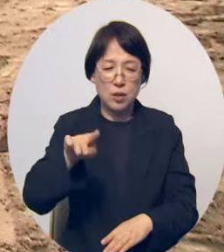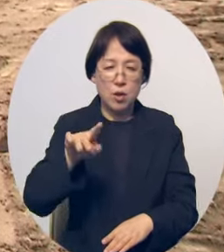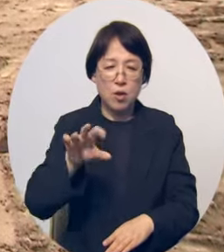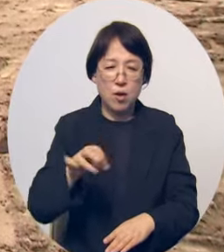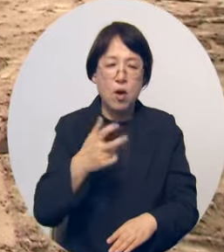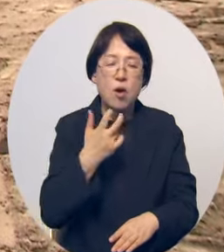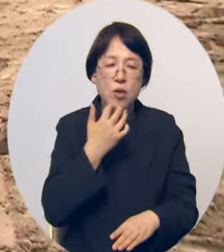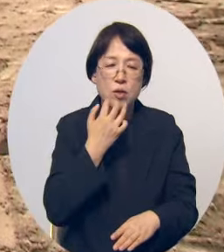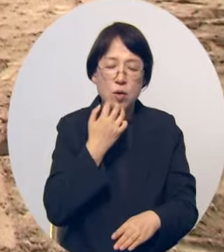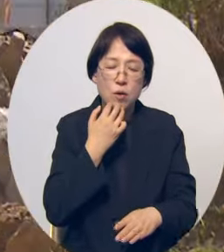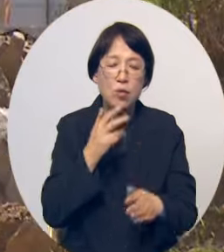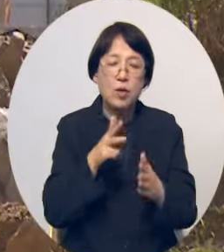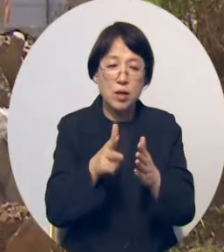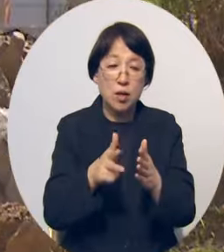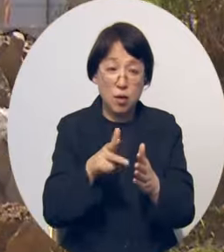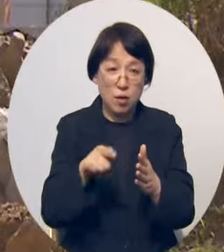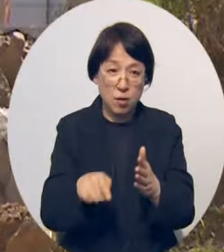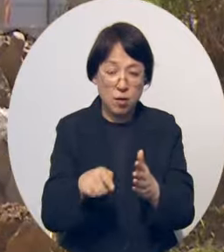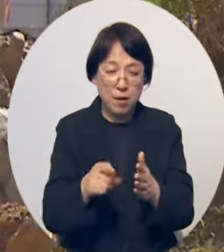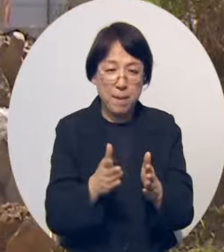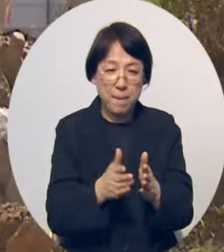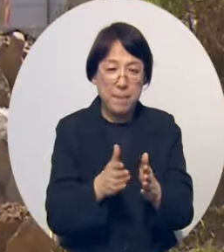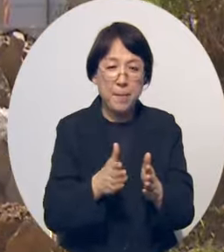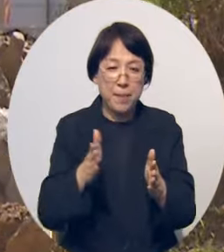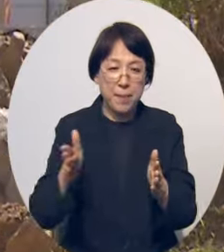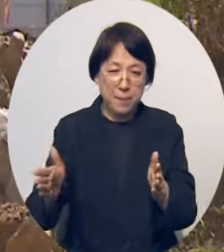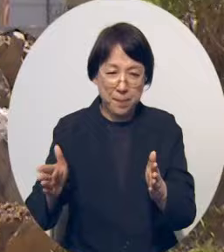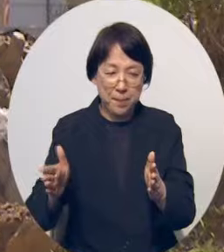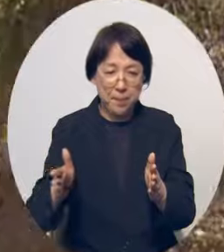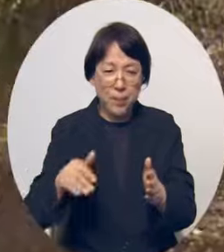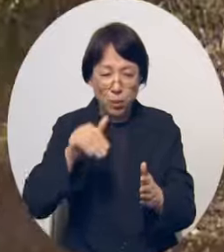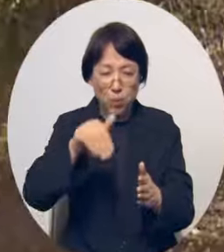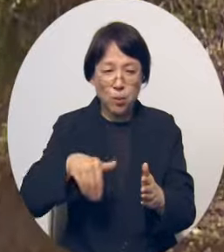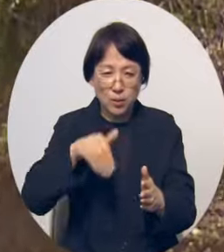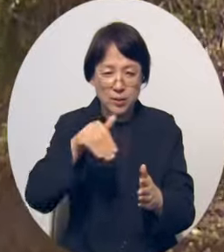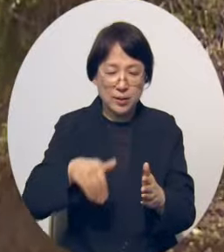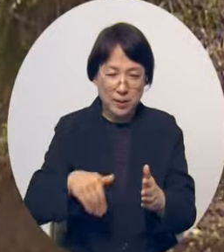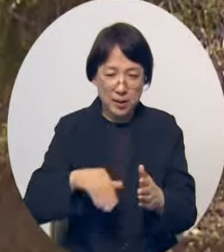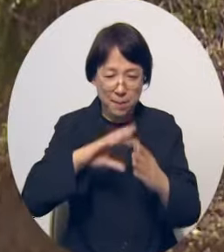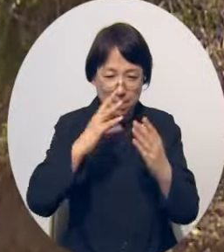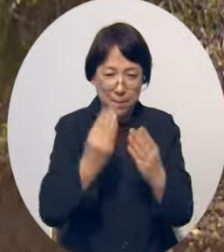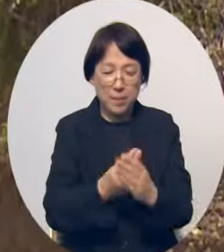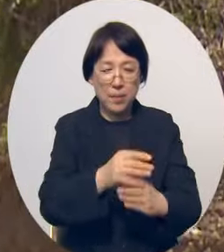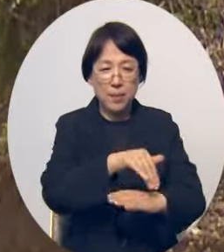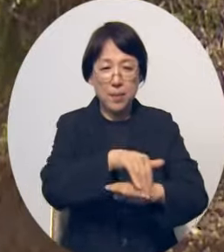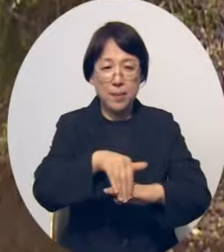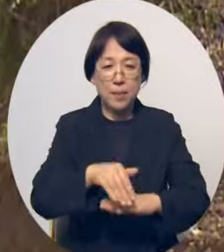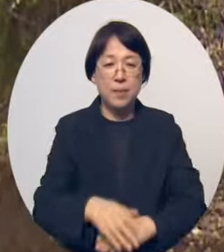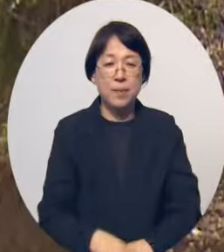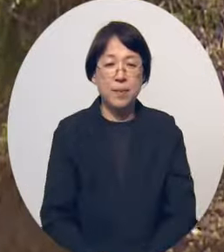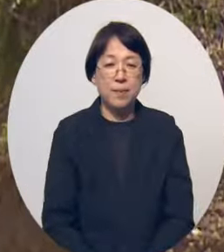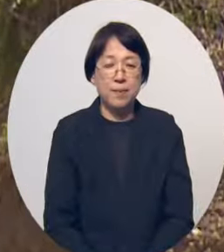노선 건설 사업을 차질 없이 추진해 나간다는 방침입니다. KTV 이리나입니다.